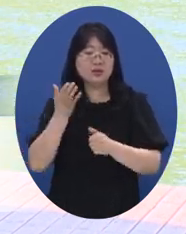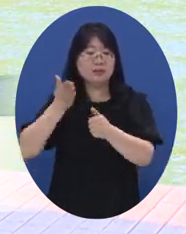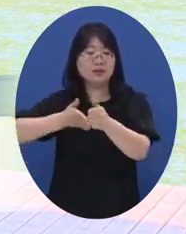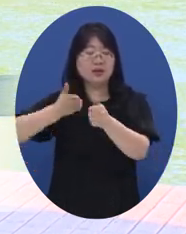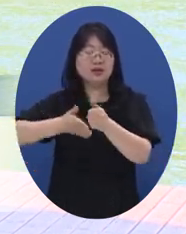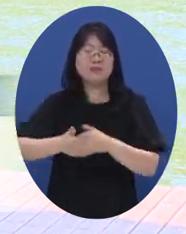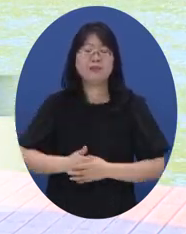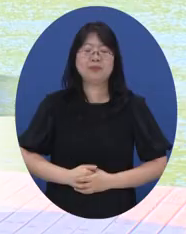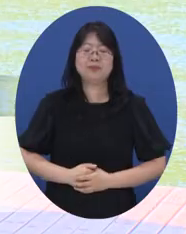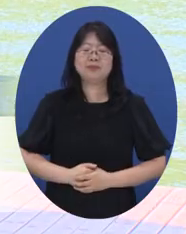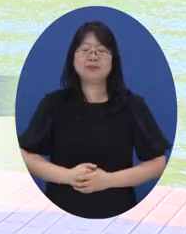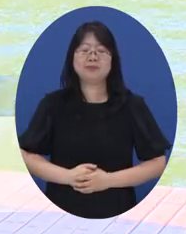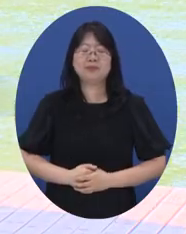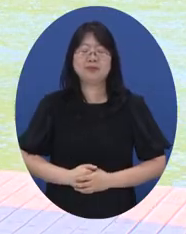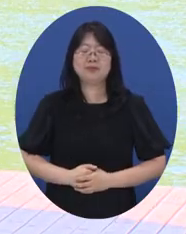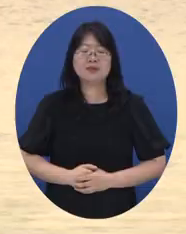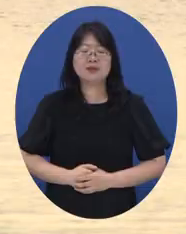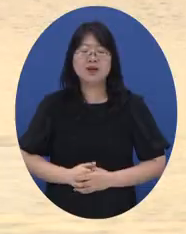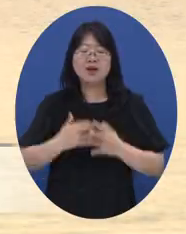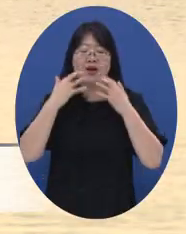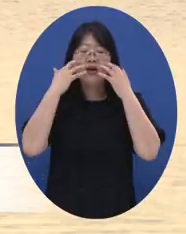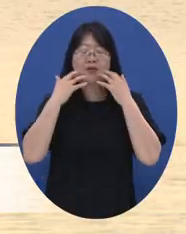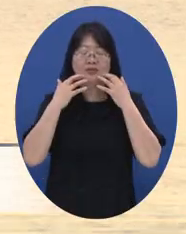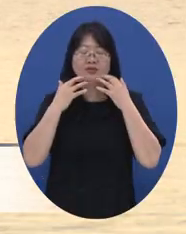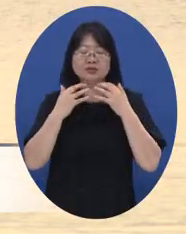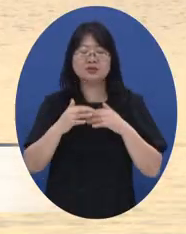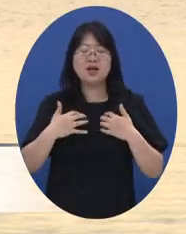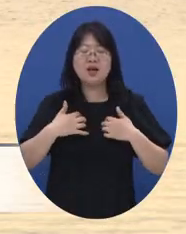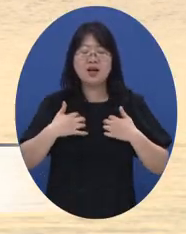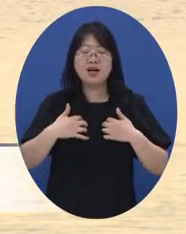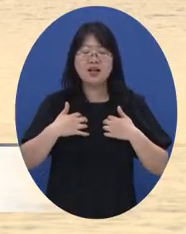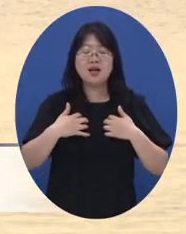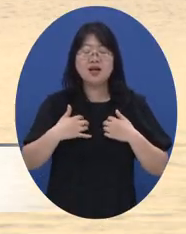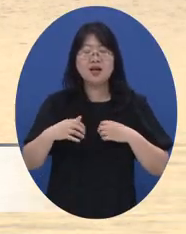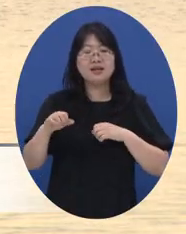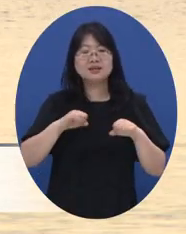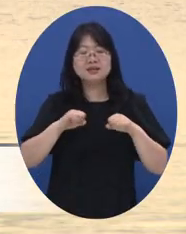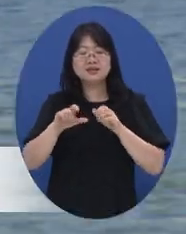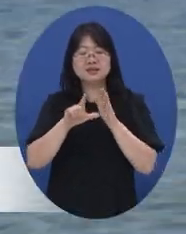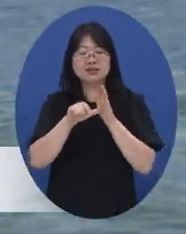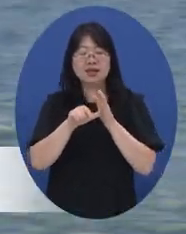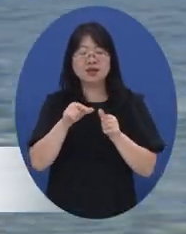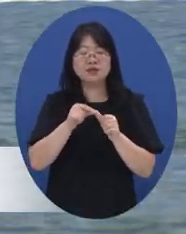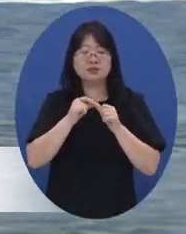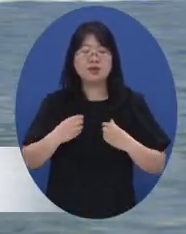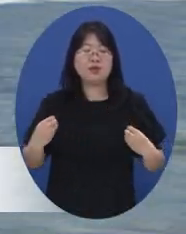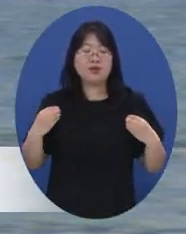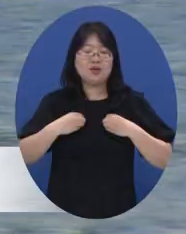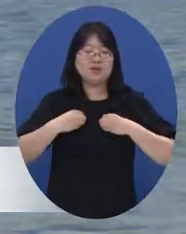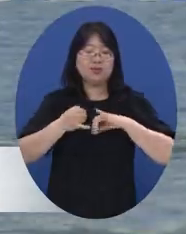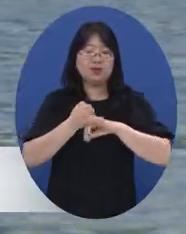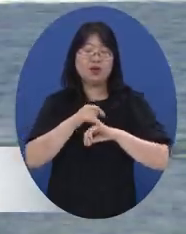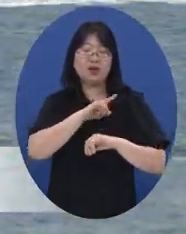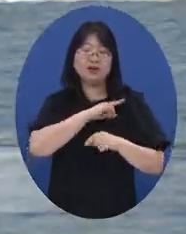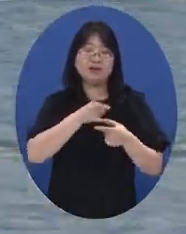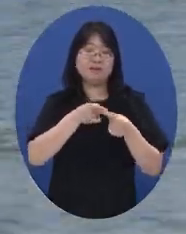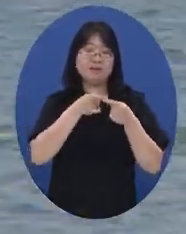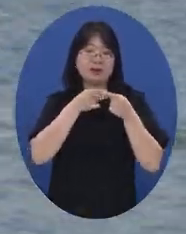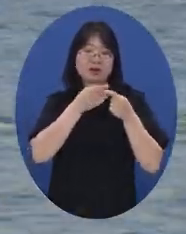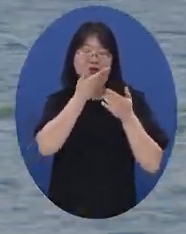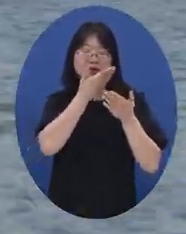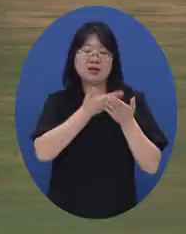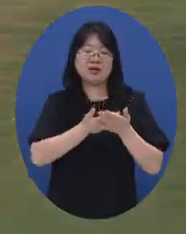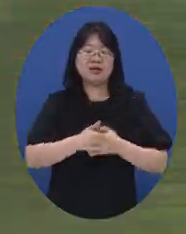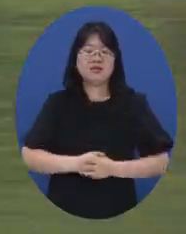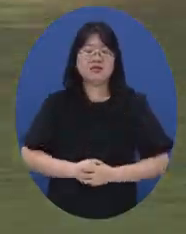규정을 준수해 주시기를 부탁드리겠습니다. 여름철 수상 레저 활동을 즐길 때는 구명조끼 착용이 가장